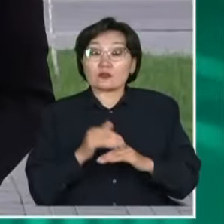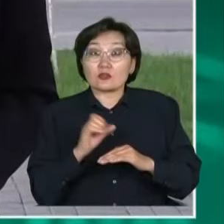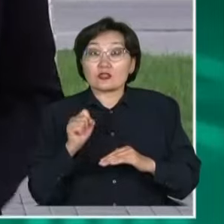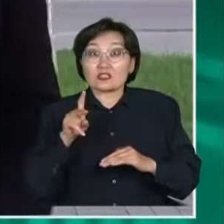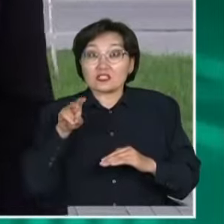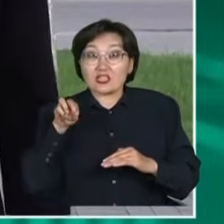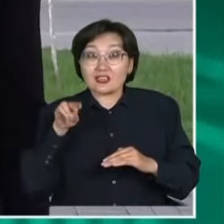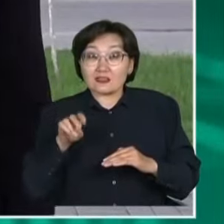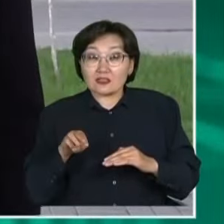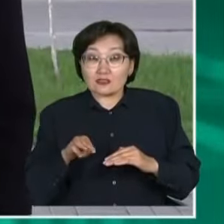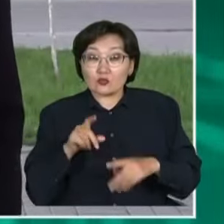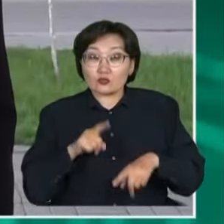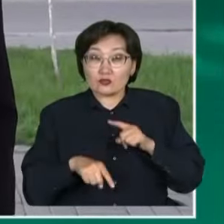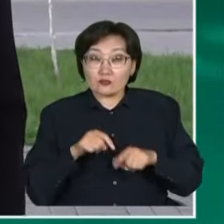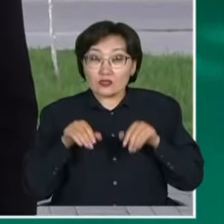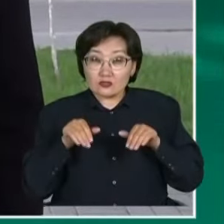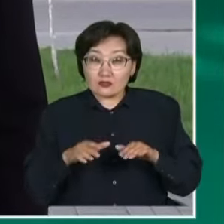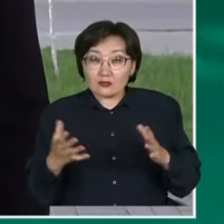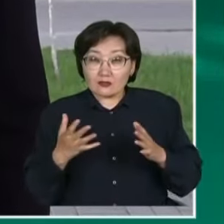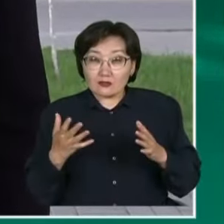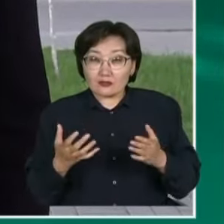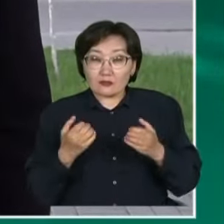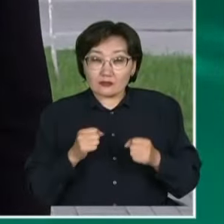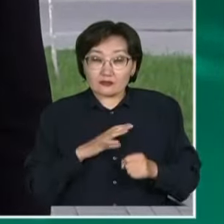Салтанаттың туыстары үкімді қалай қабылдады?